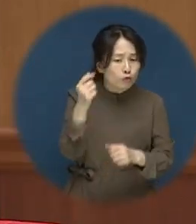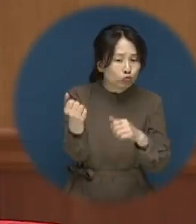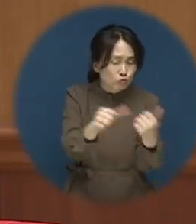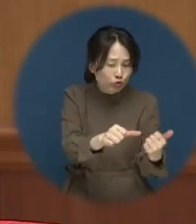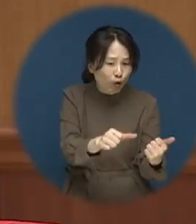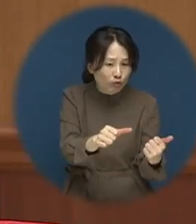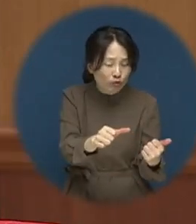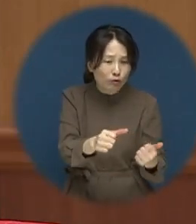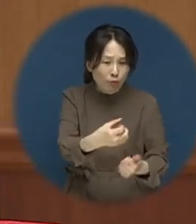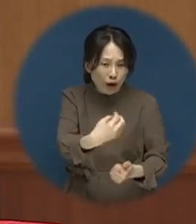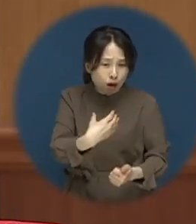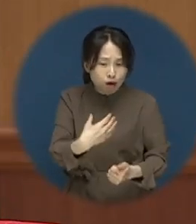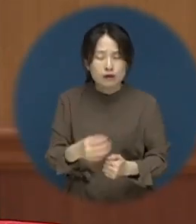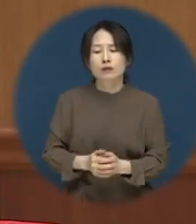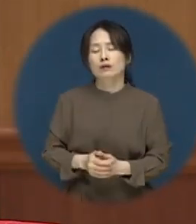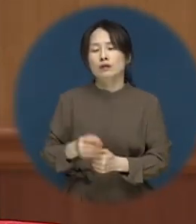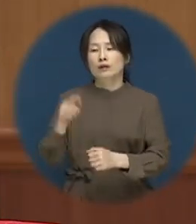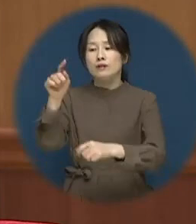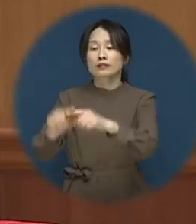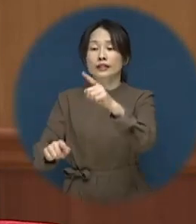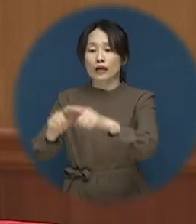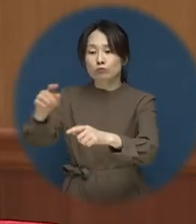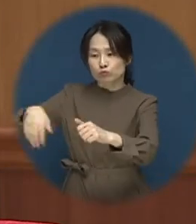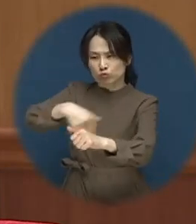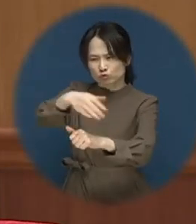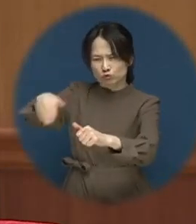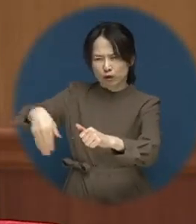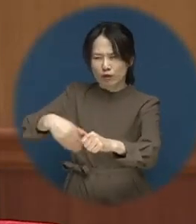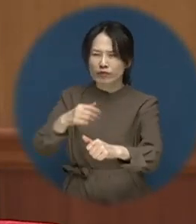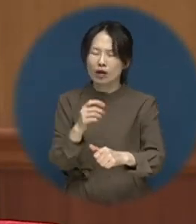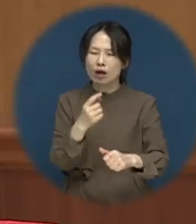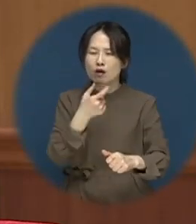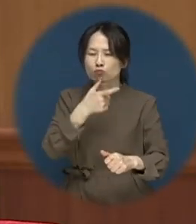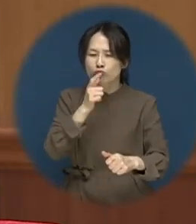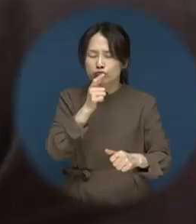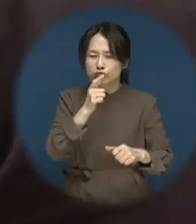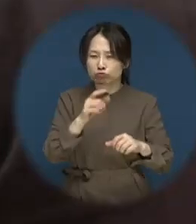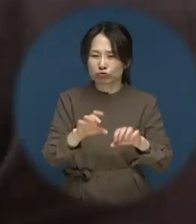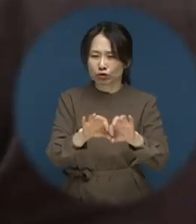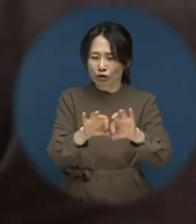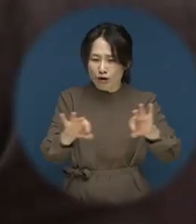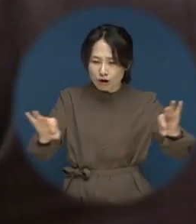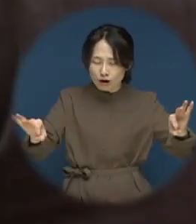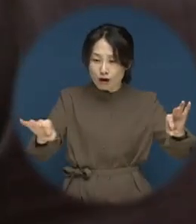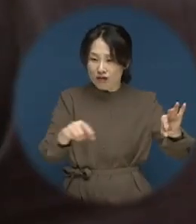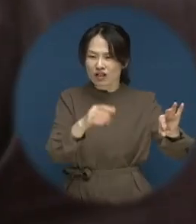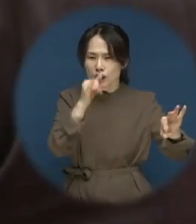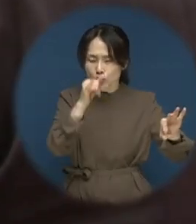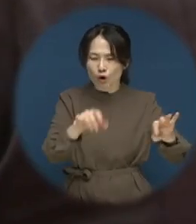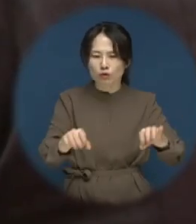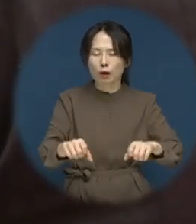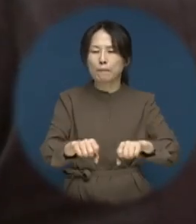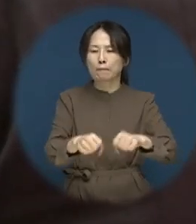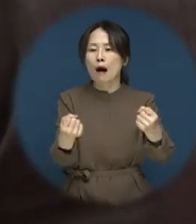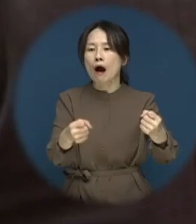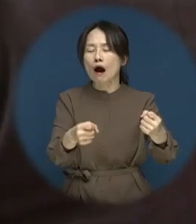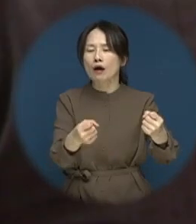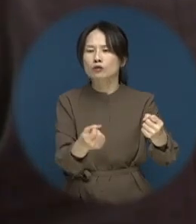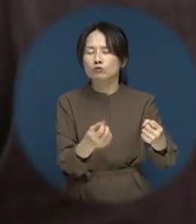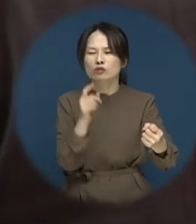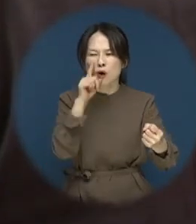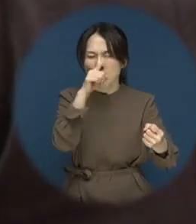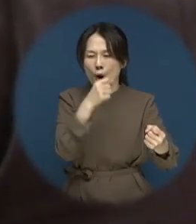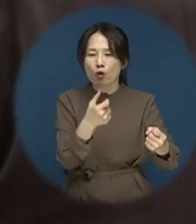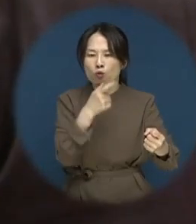하수도가 터졌대요. 아. 터지니까 그 식물창물이 들어가고 뿌리가 완전히 썩은 거예요. 오물 때문에. 예, 근데 왜 그러면은